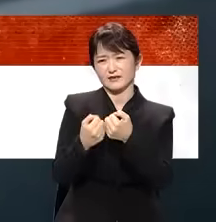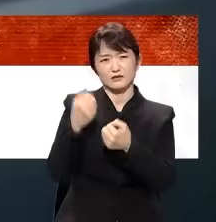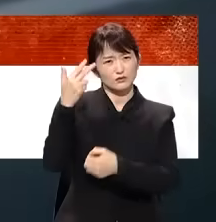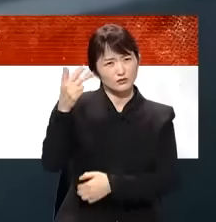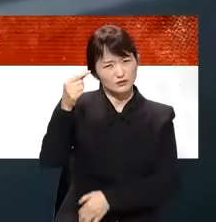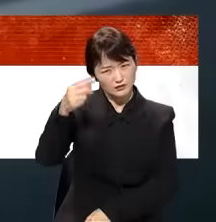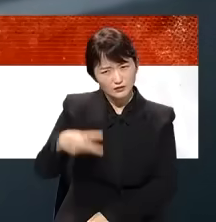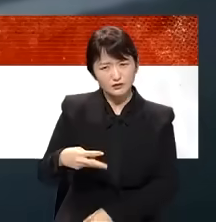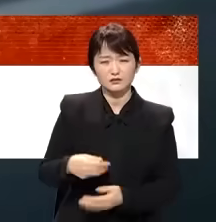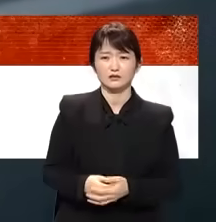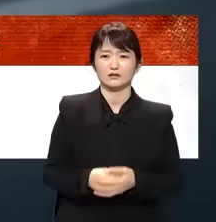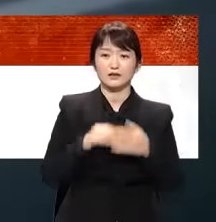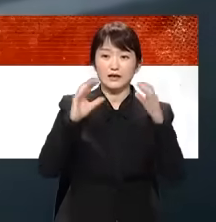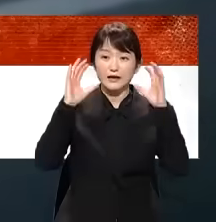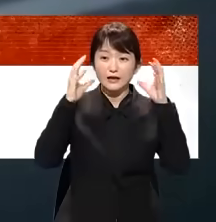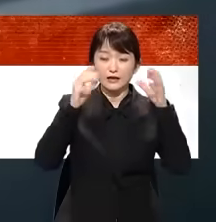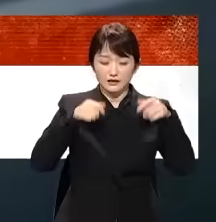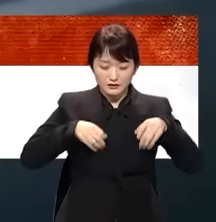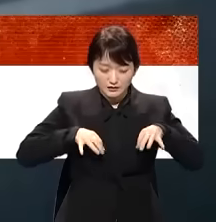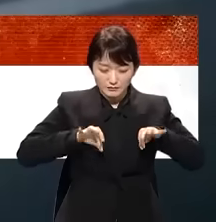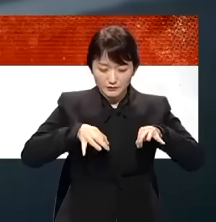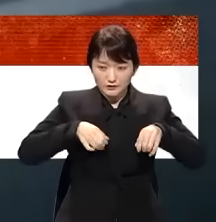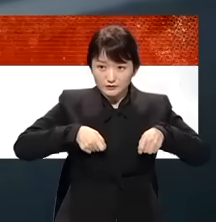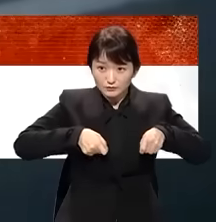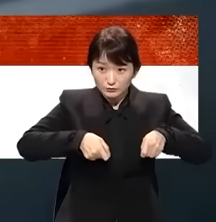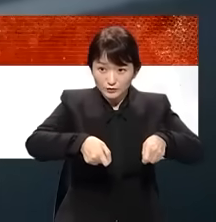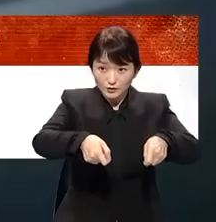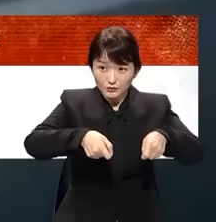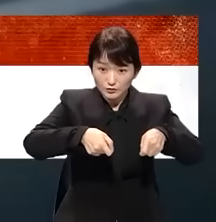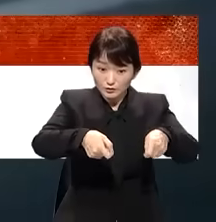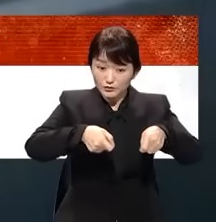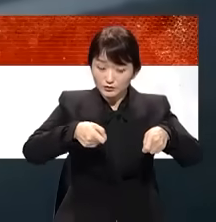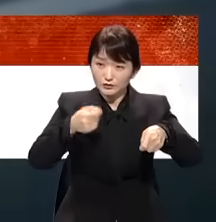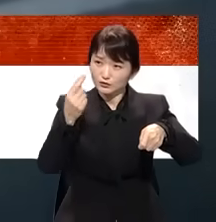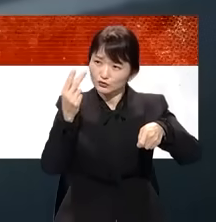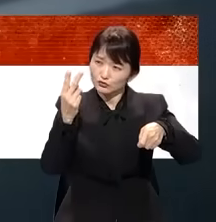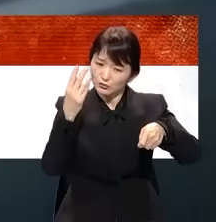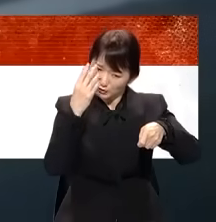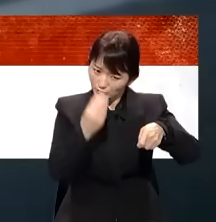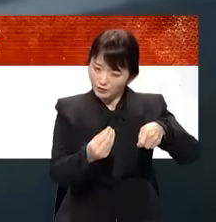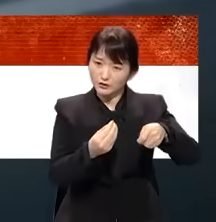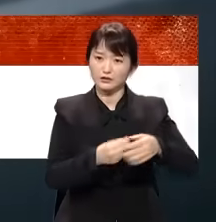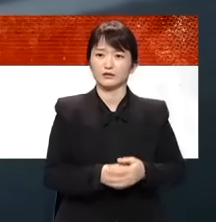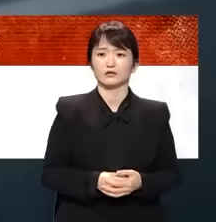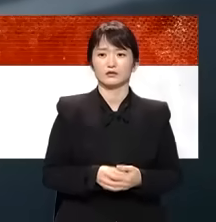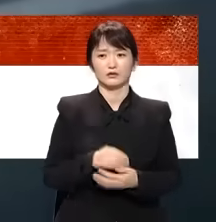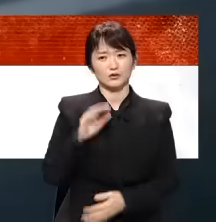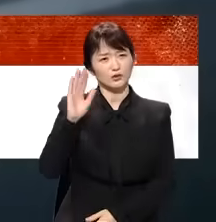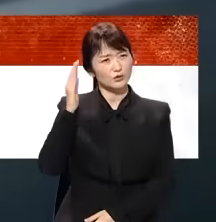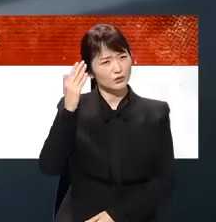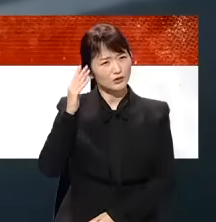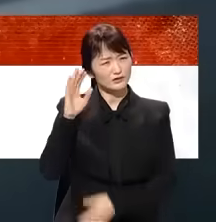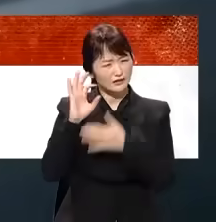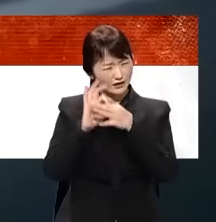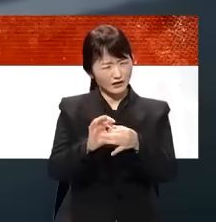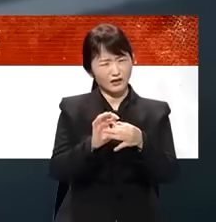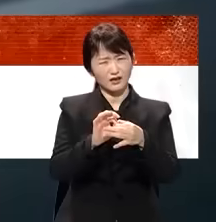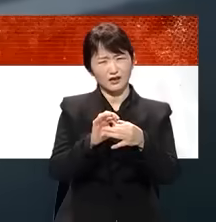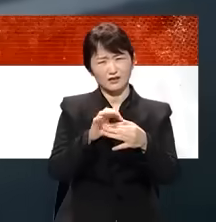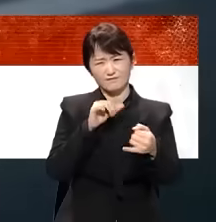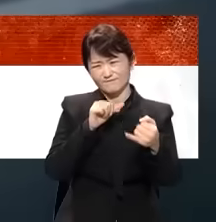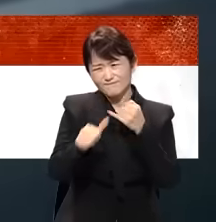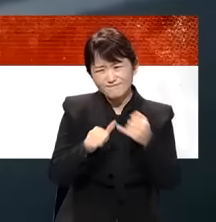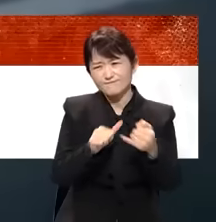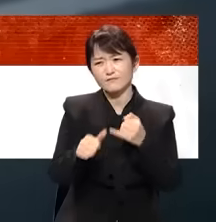그 아기 구루마로 밀고 다니면 한 몇 번 봤어요 요새 한 며칠 계속 싸우더라 그래요